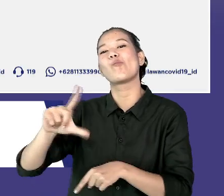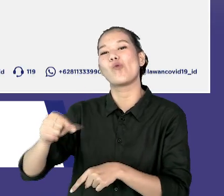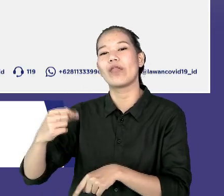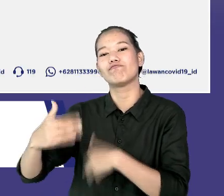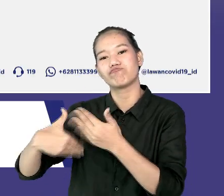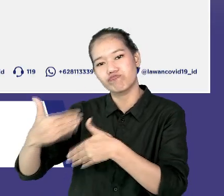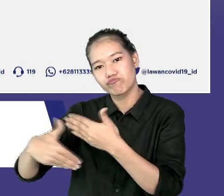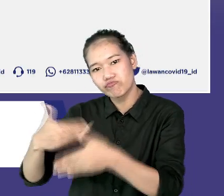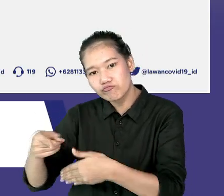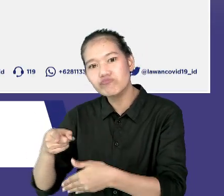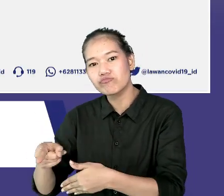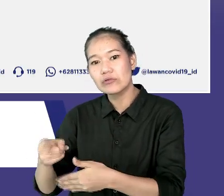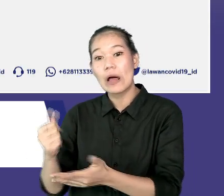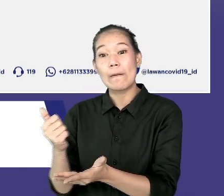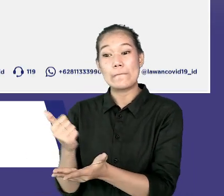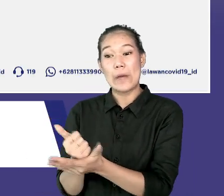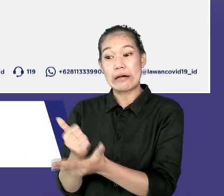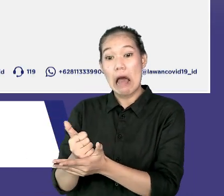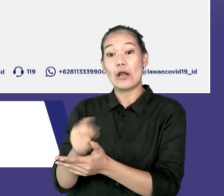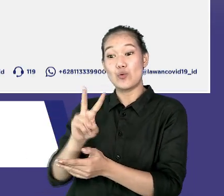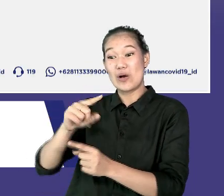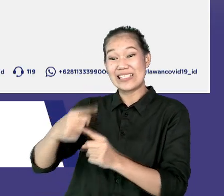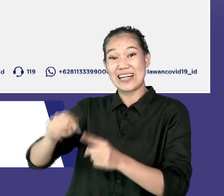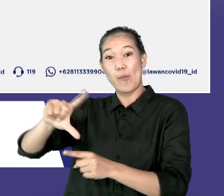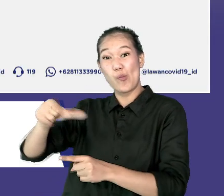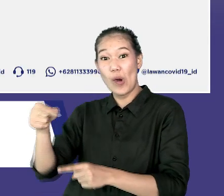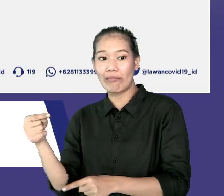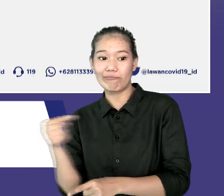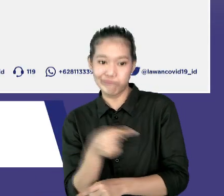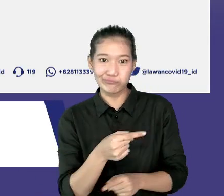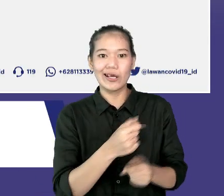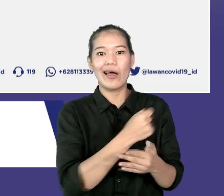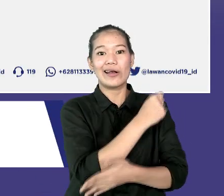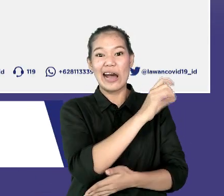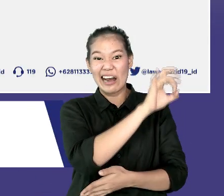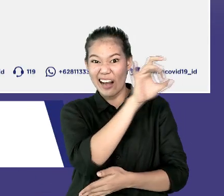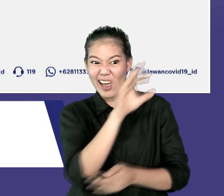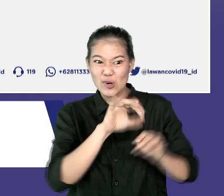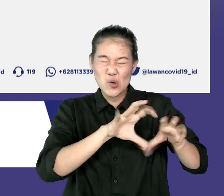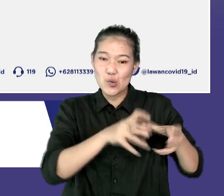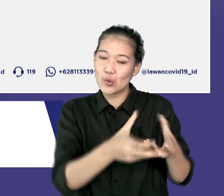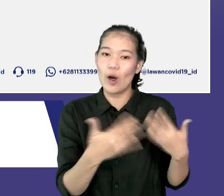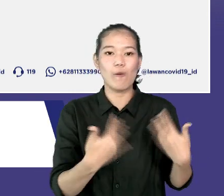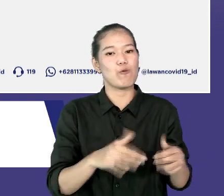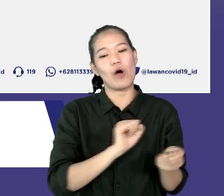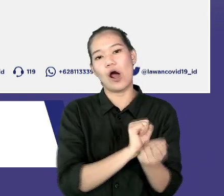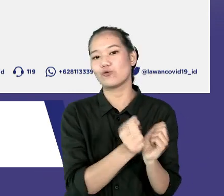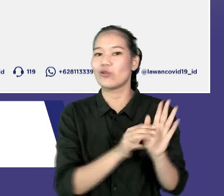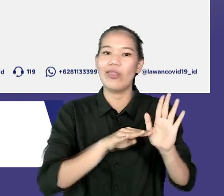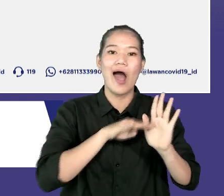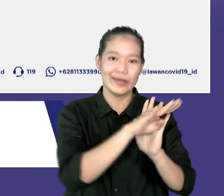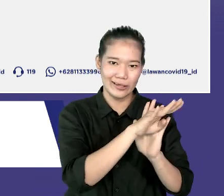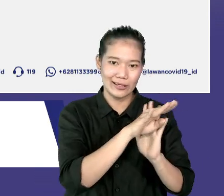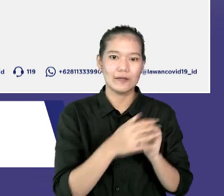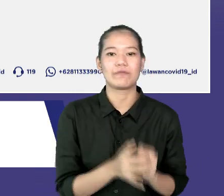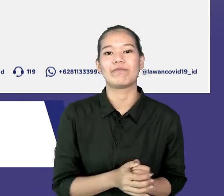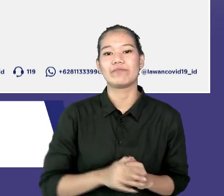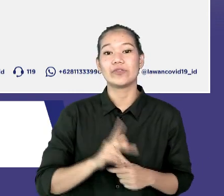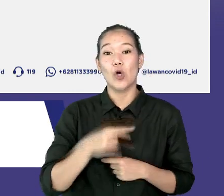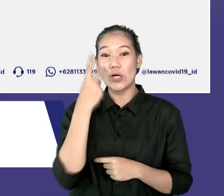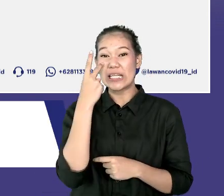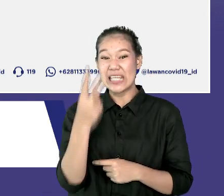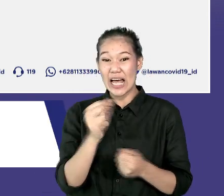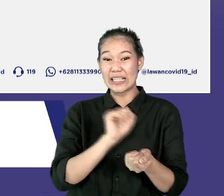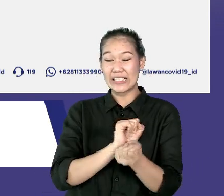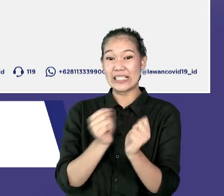berturut-turut di saat dunia dan negara lainnya mengalami kenaikan kasus. Jika dilihat pada pola